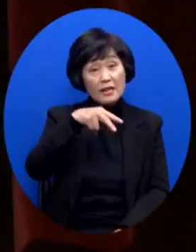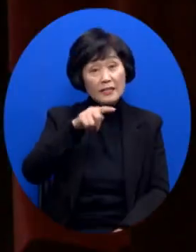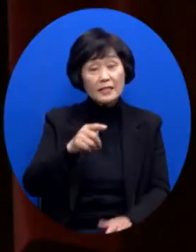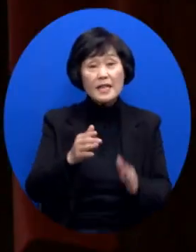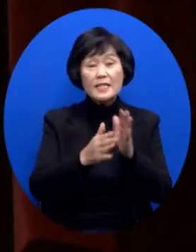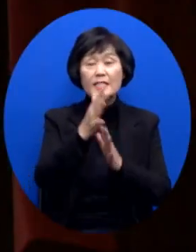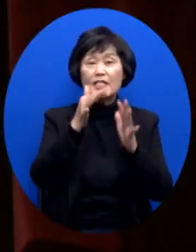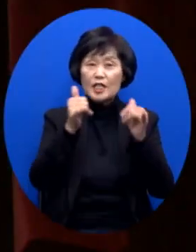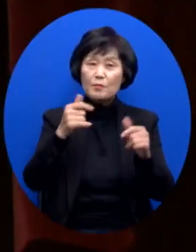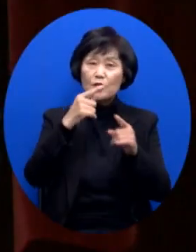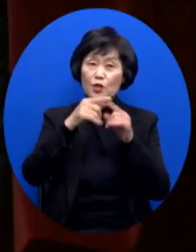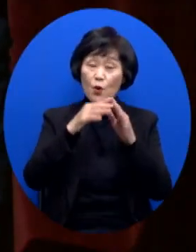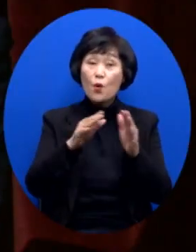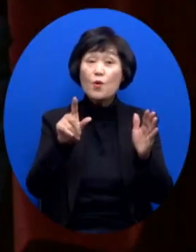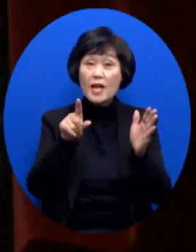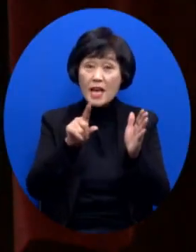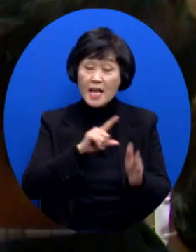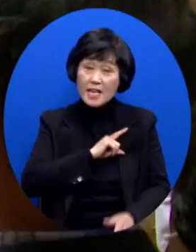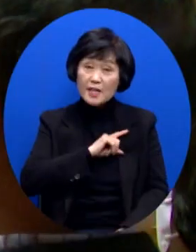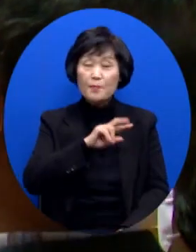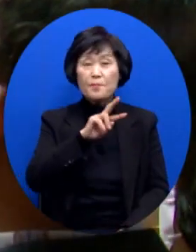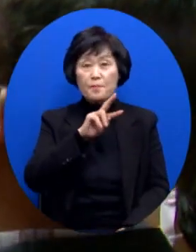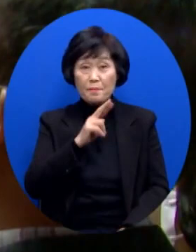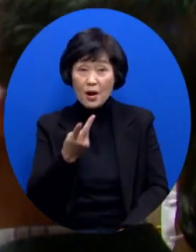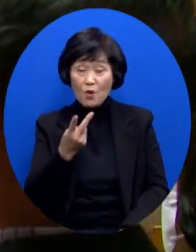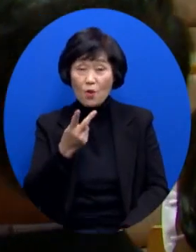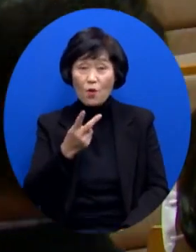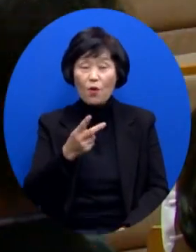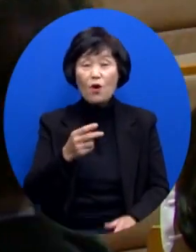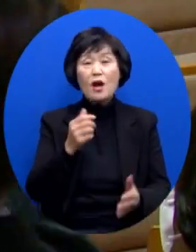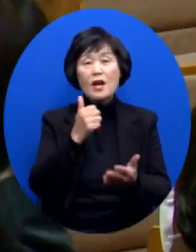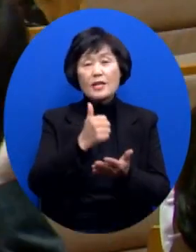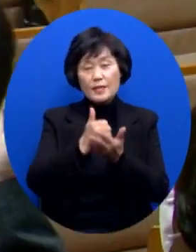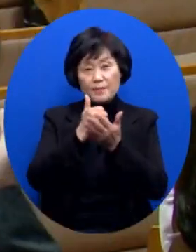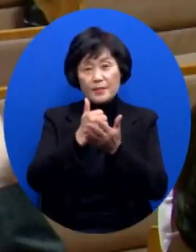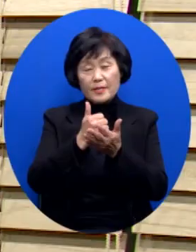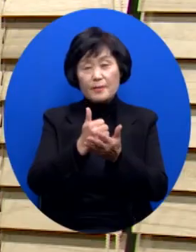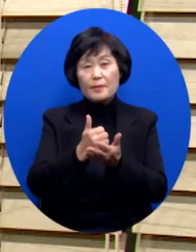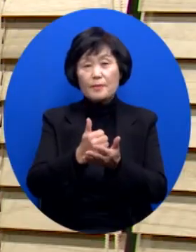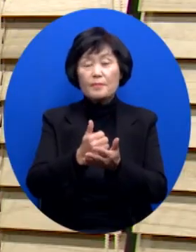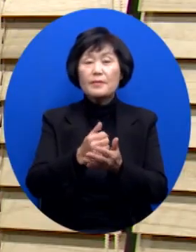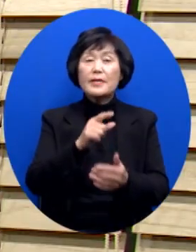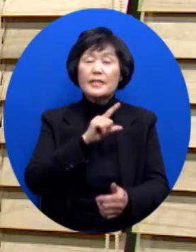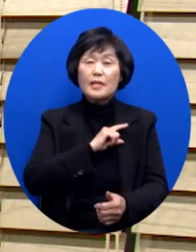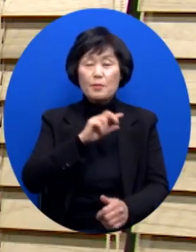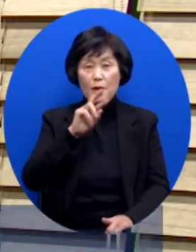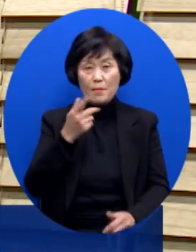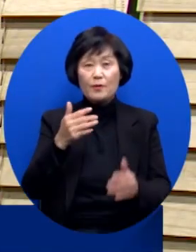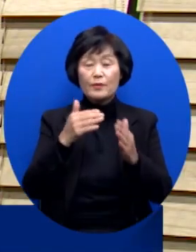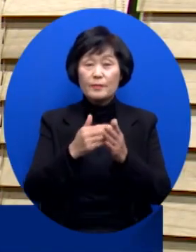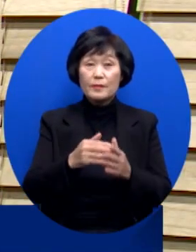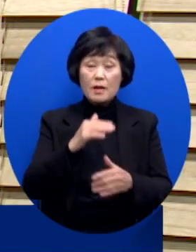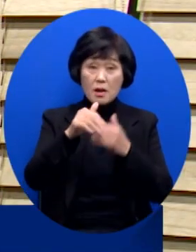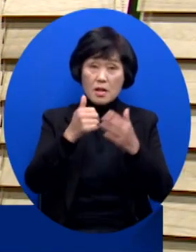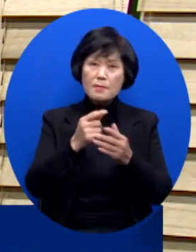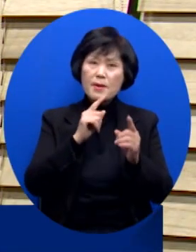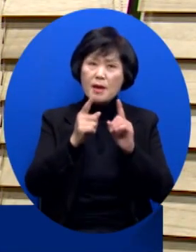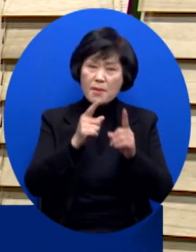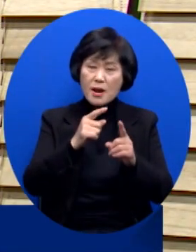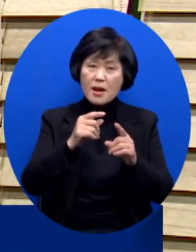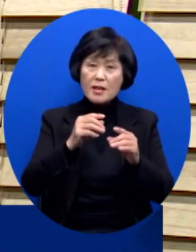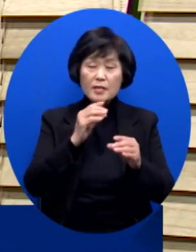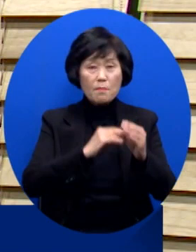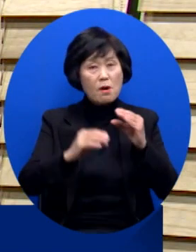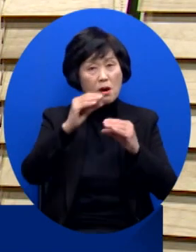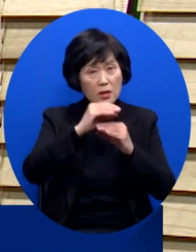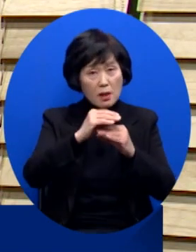경산 나눔과 섬김의 교회로 바꾸고 목회자와 성도들을 파송했습니다. 하나님의 말씀을 가감없이 전하는